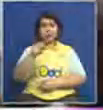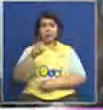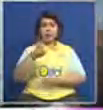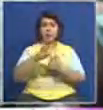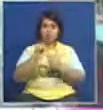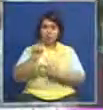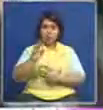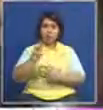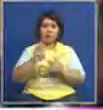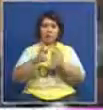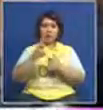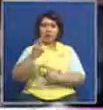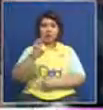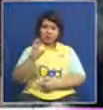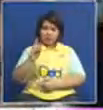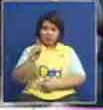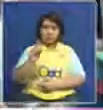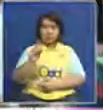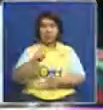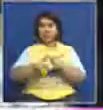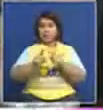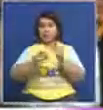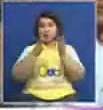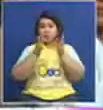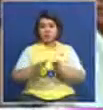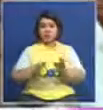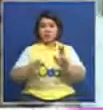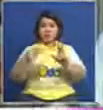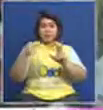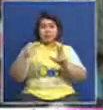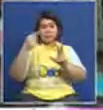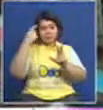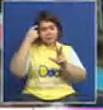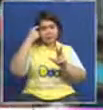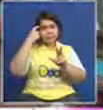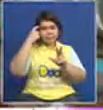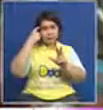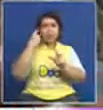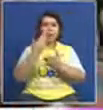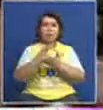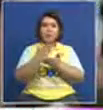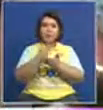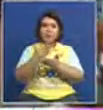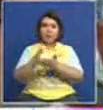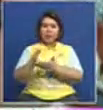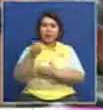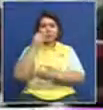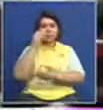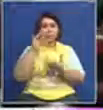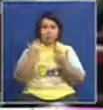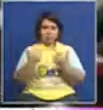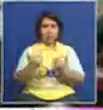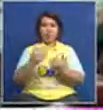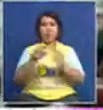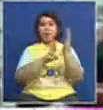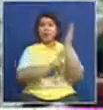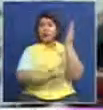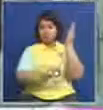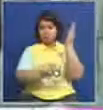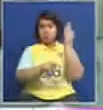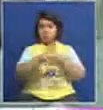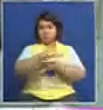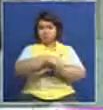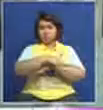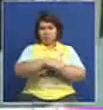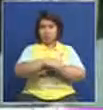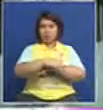และจังหวัดมะลำไยคาดว่าไม่ต่ำกว่า 30,000 คนจะเริ่มทยอยกันกลับมาถึงระนองในช่วงเย็นวันนี้หลังจากเดินทาง